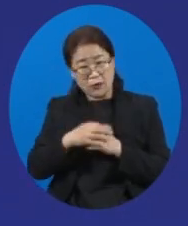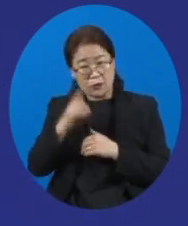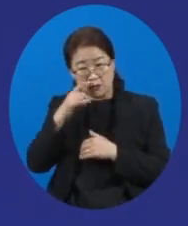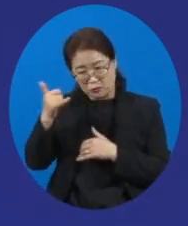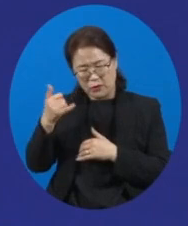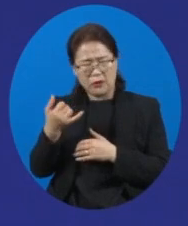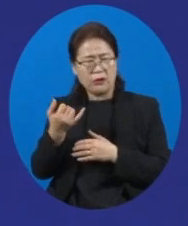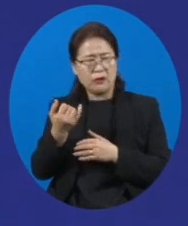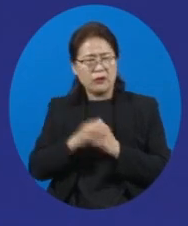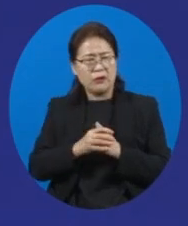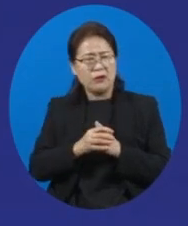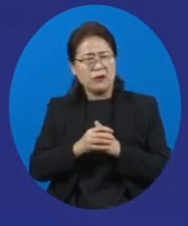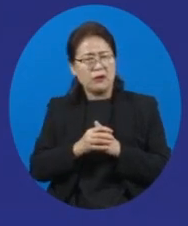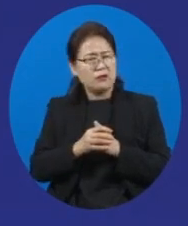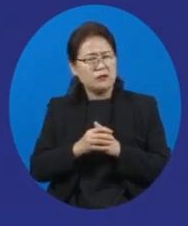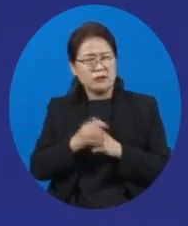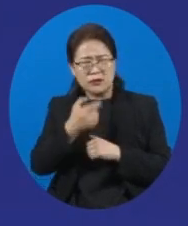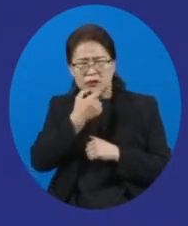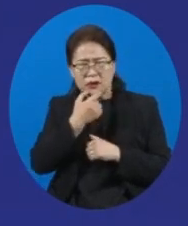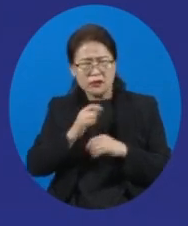그런데 우리 하나님 아버지의 마음이 그렇습니다.